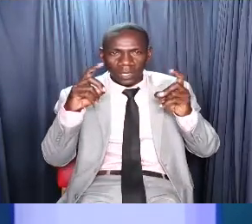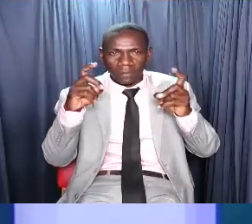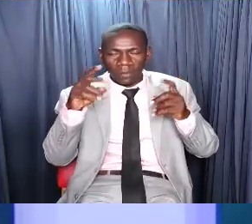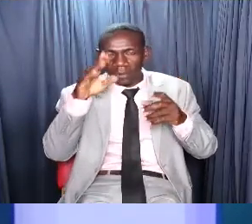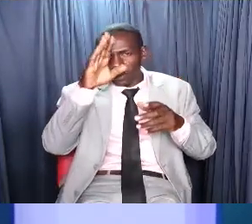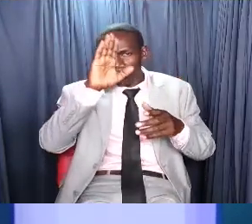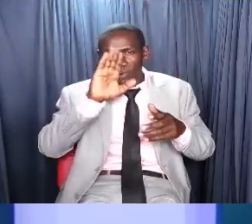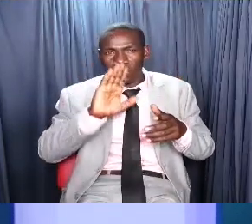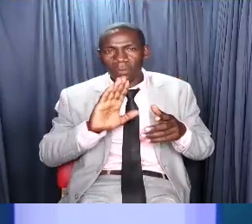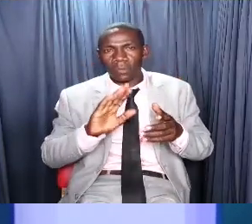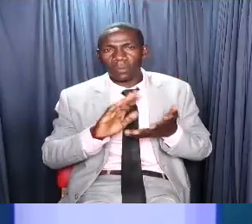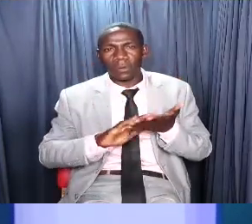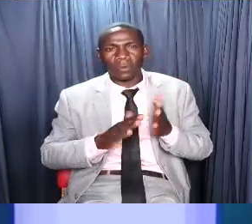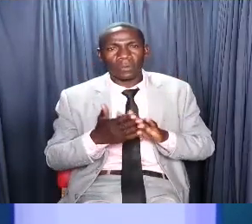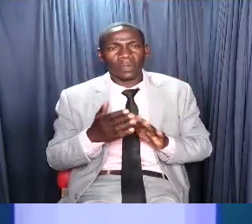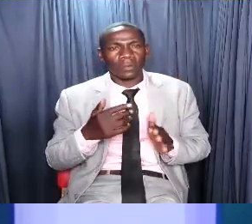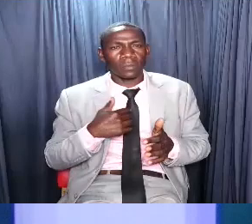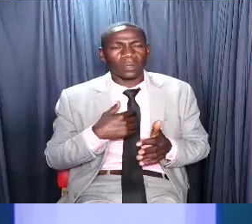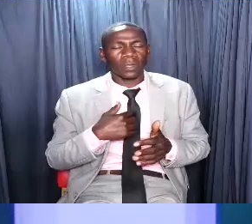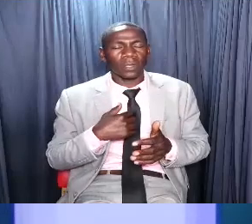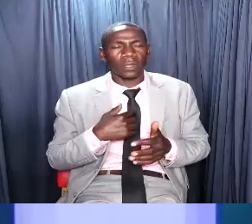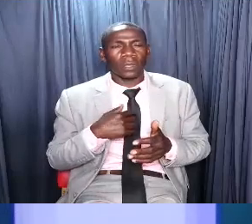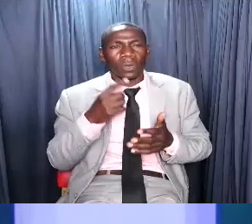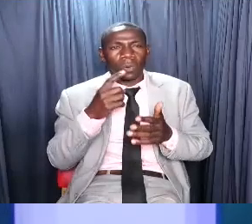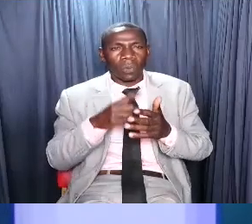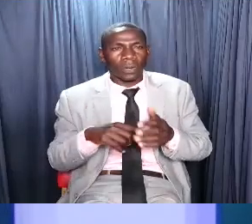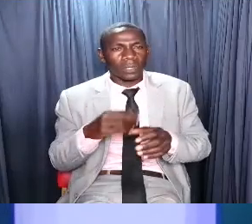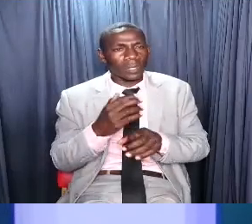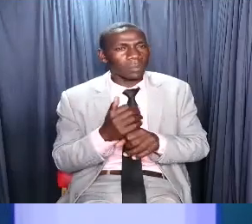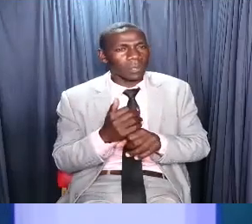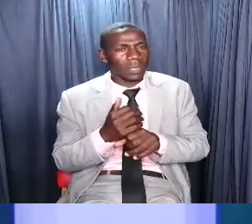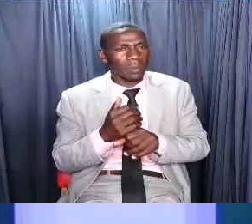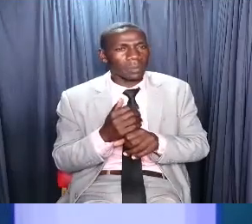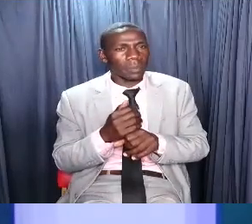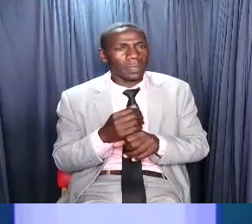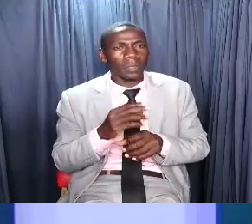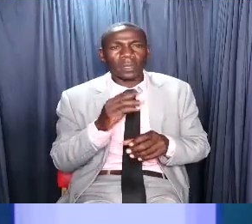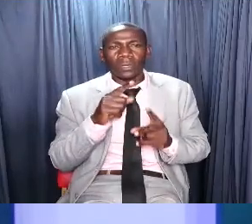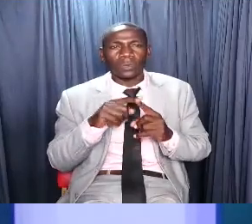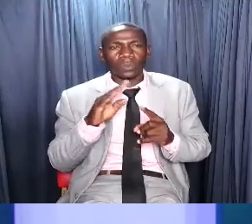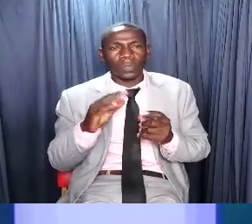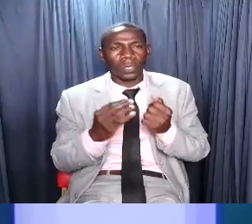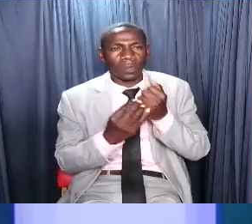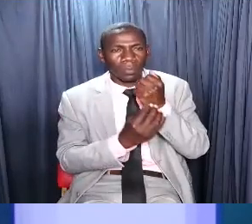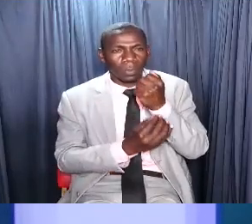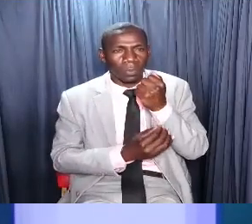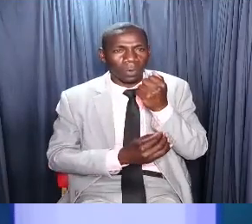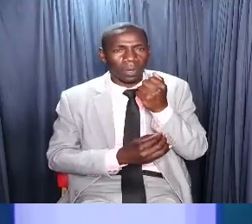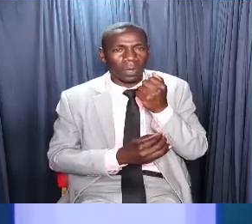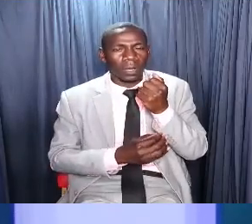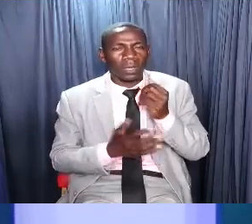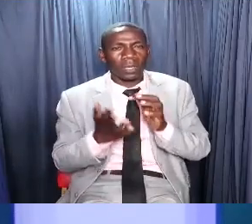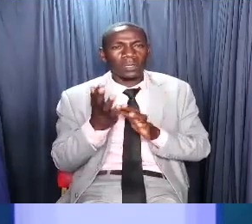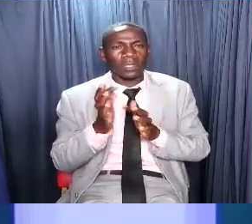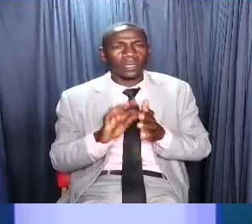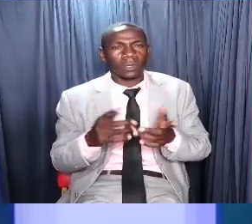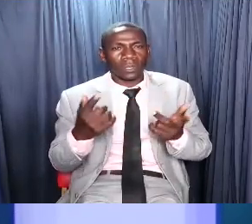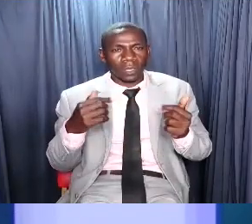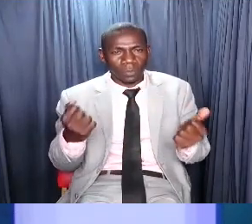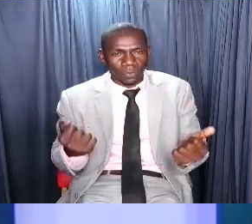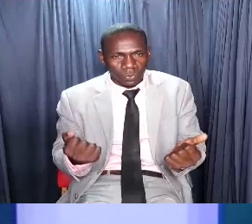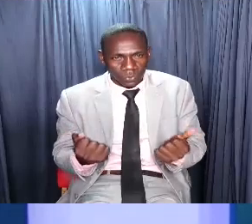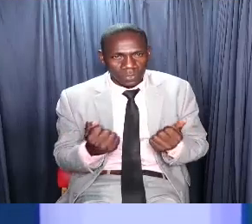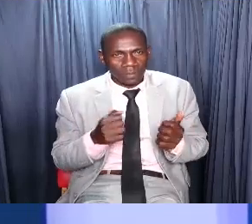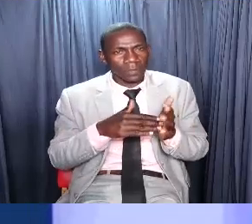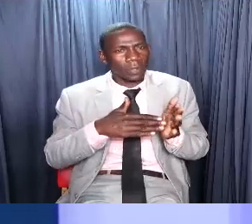jamani. Even if you don't see sin, you say God forgive me. Kile kinafanya paka nguvu za kuinuka sina. What is making me not to? Na Yesu alikuja kuokoa